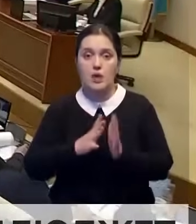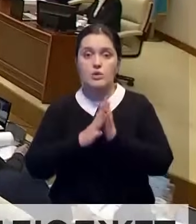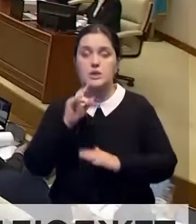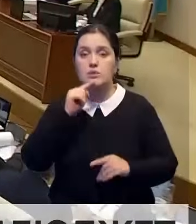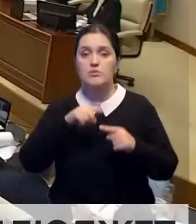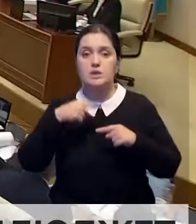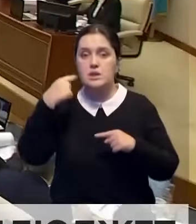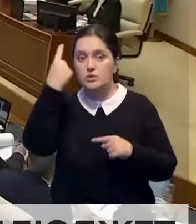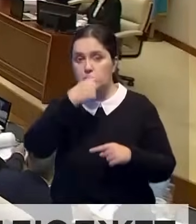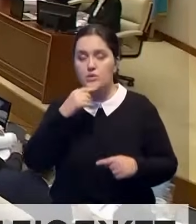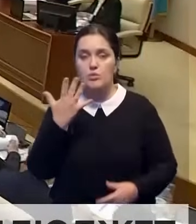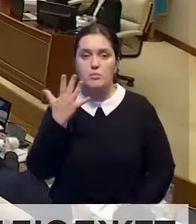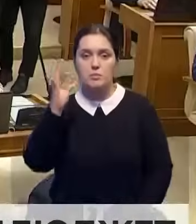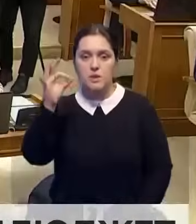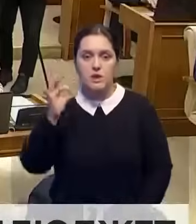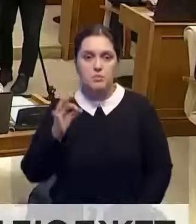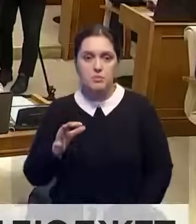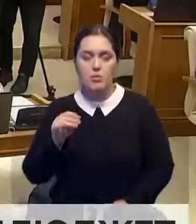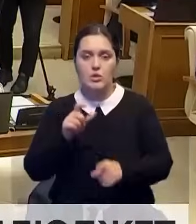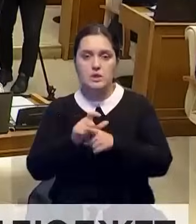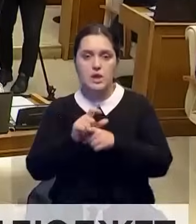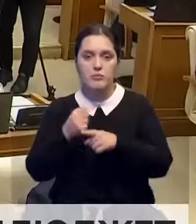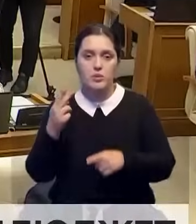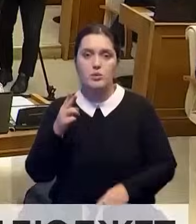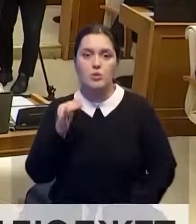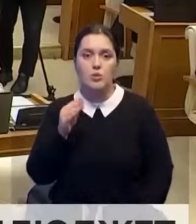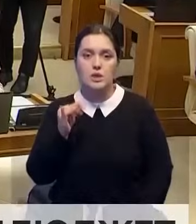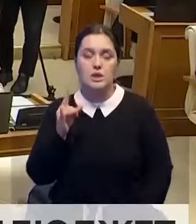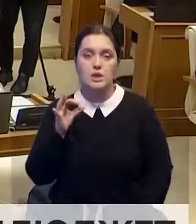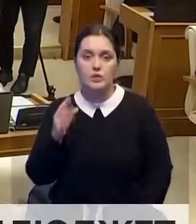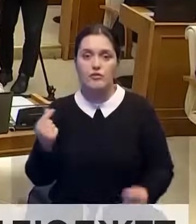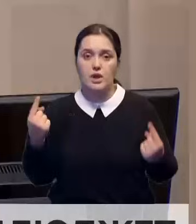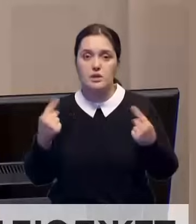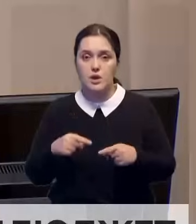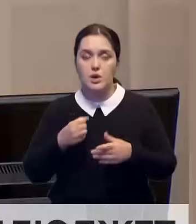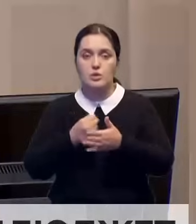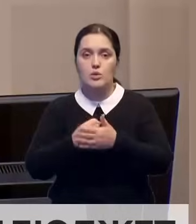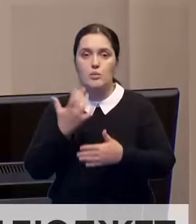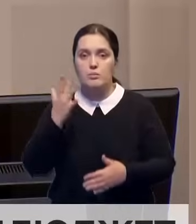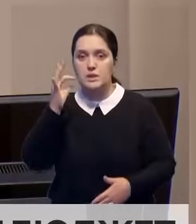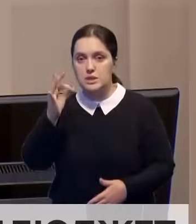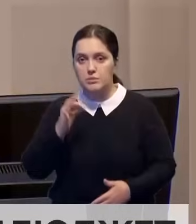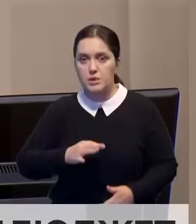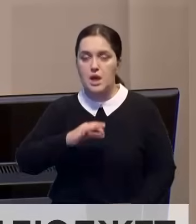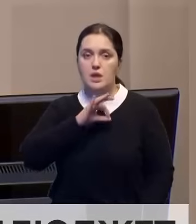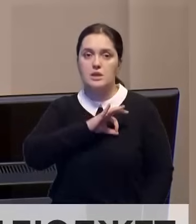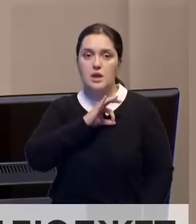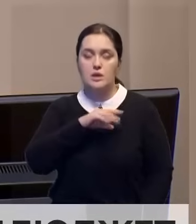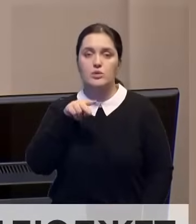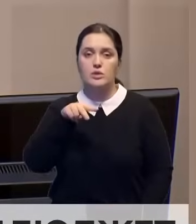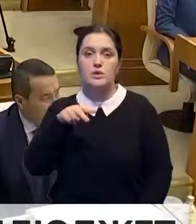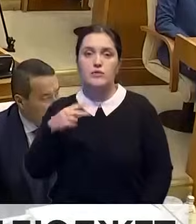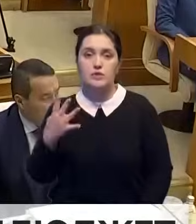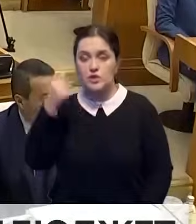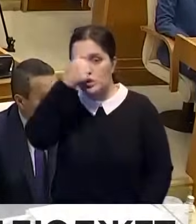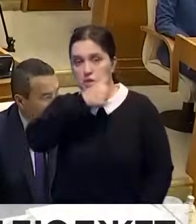а рост экономики в следующем году составит 5%. По словам Алибека Куантырова, инфляция снизится до 5%.